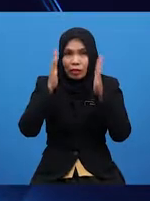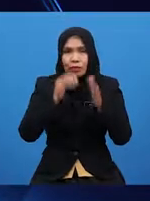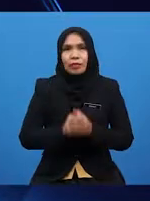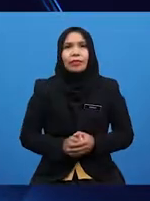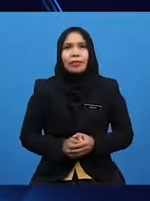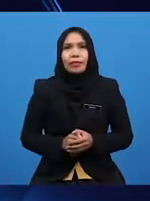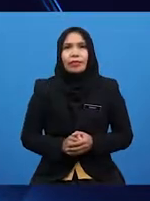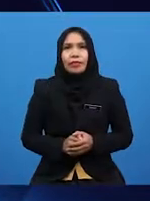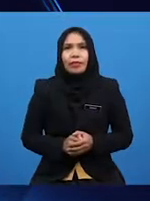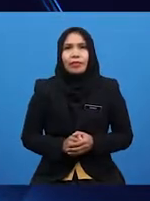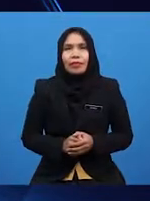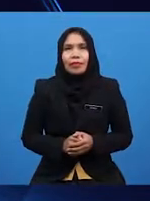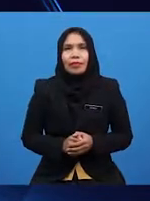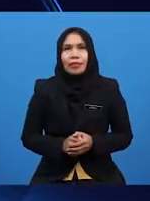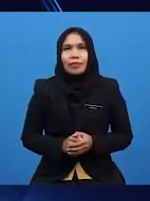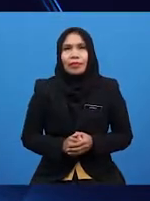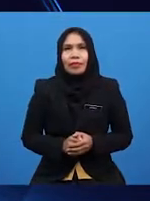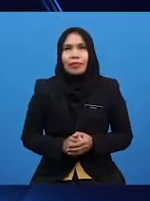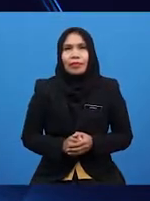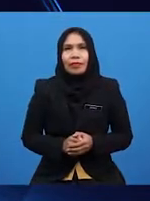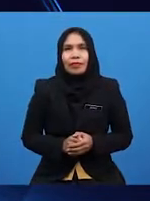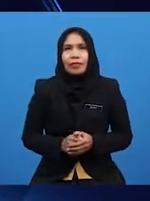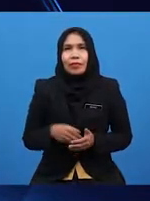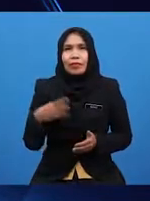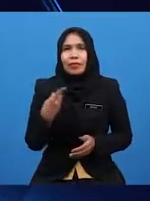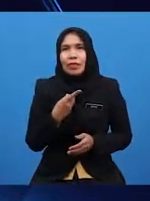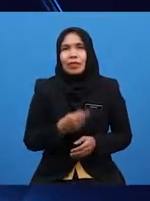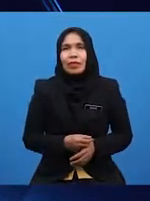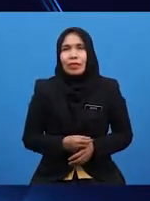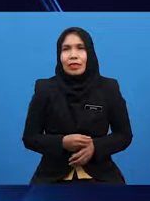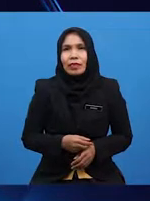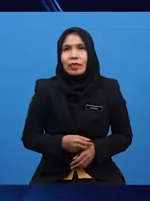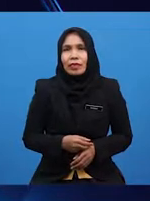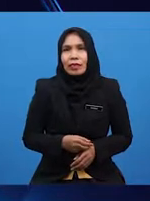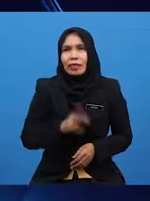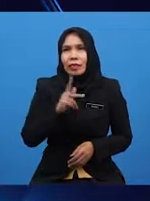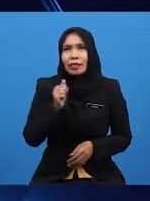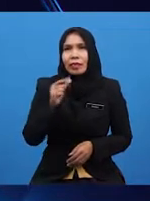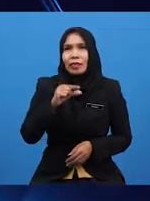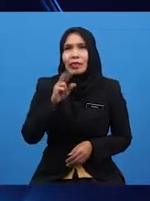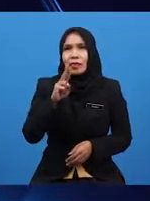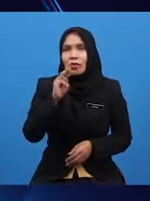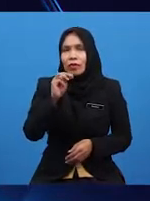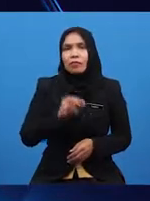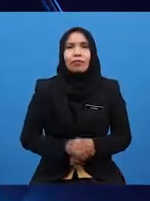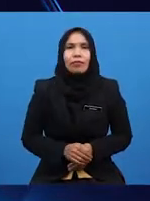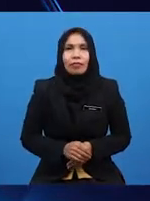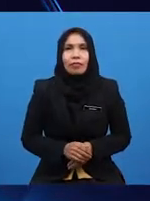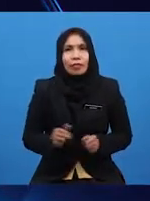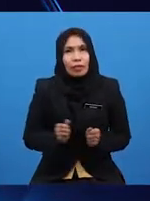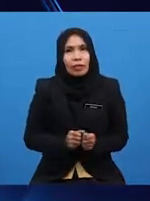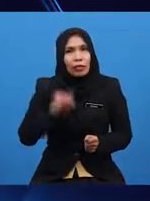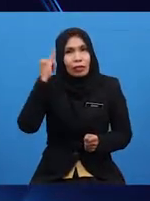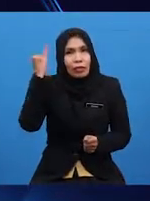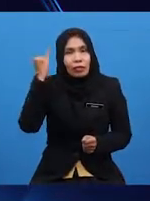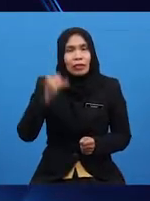keupayaan beliau mengekspresi setiap idea dengan mesej-mesej yang ingin disampaikan melalui karya-karya